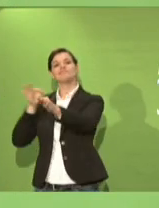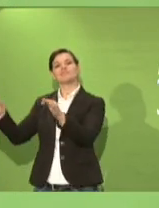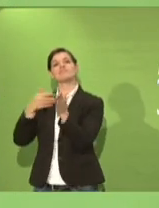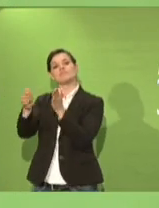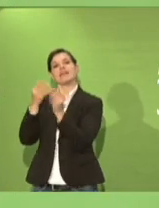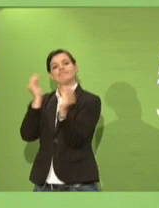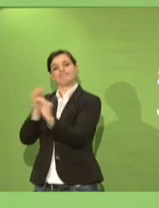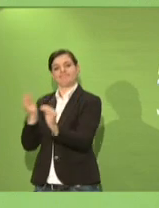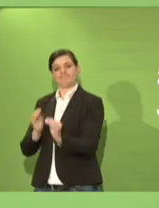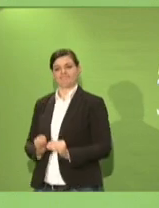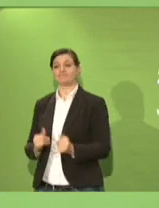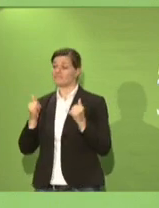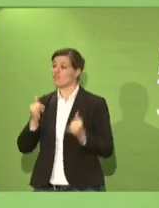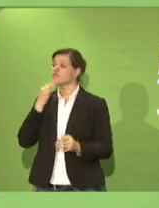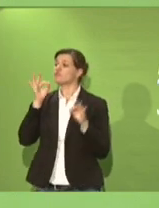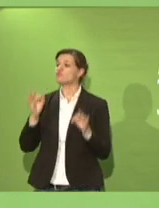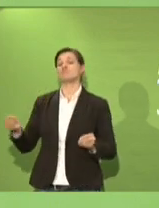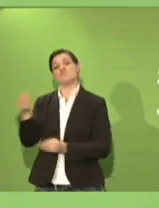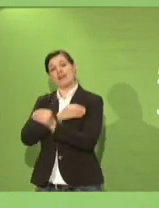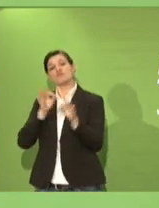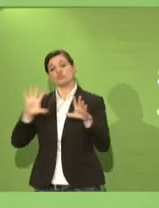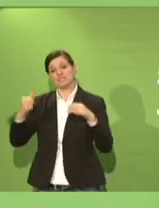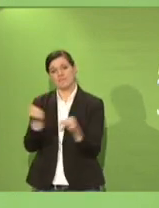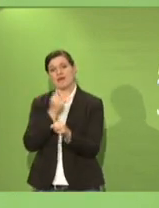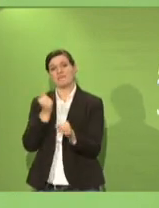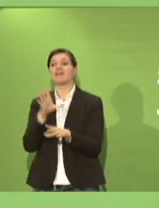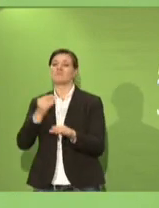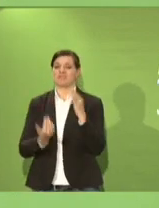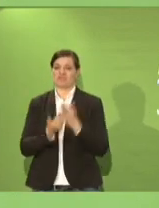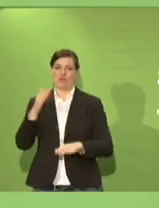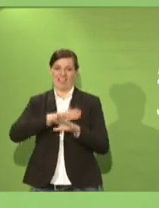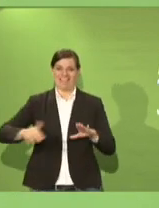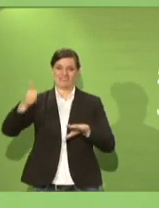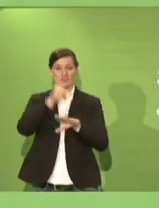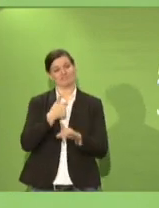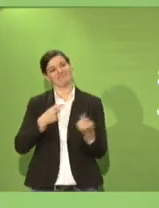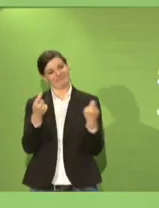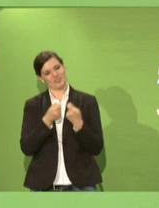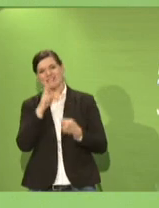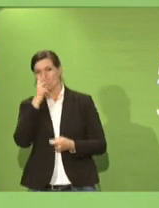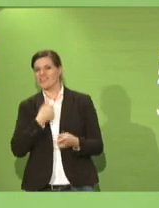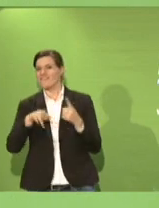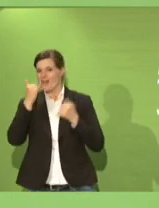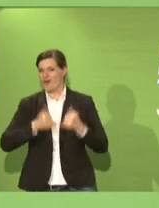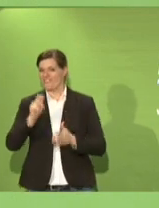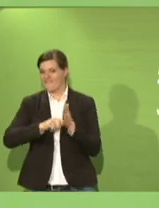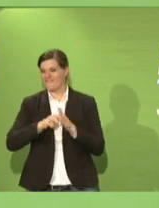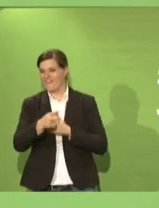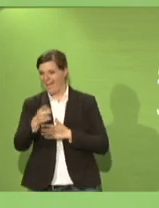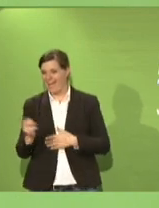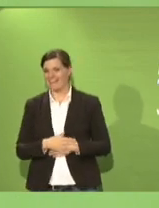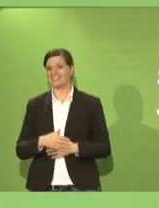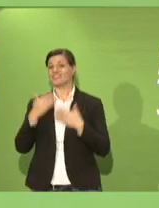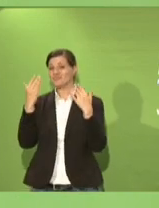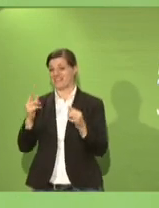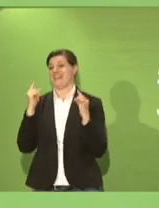gute Zusammenarbeit wünsche ich mir natürlich auch mit dem neuen Landesvorstand. Ich bin dann gespannt, wen ihr heute gewählt habt. Wenn ich nachher nach Hause komme,